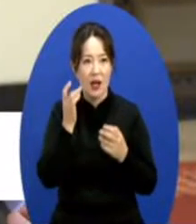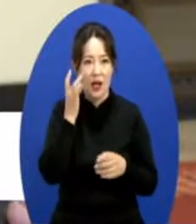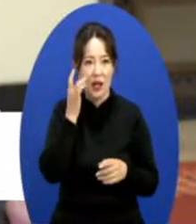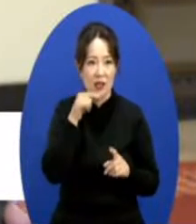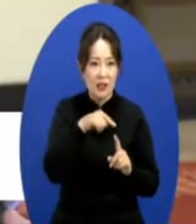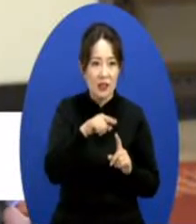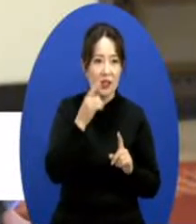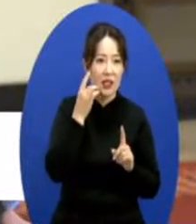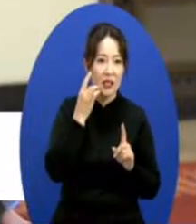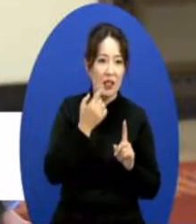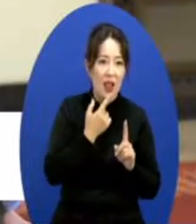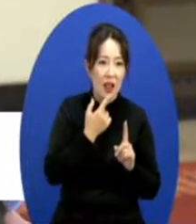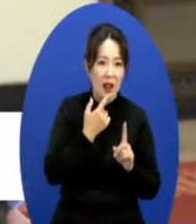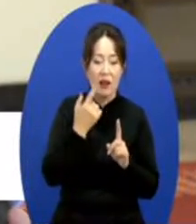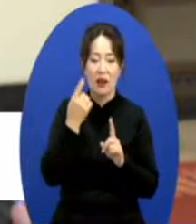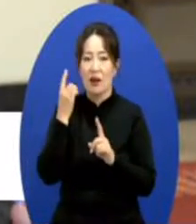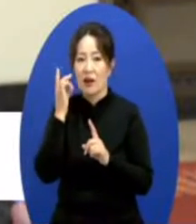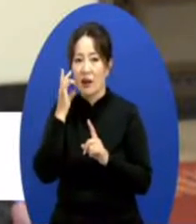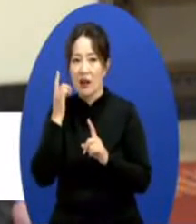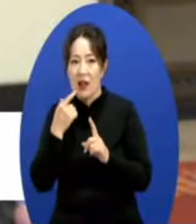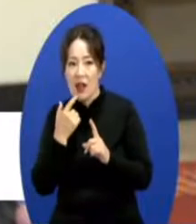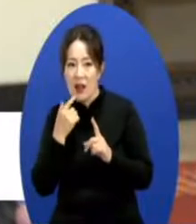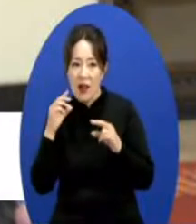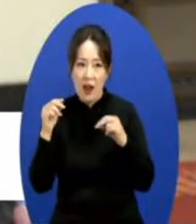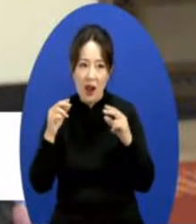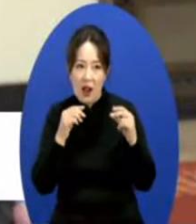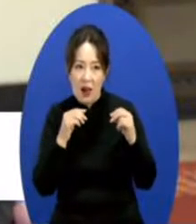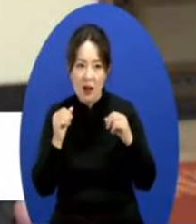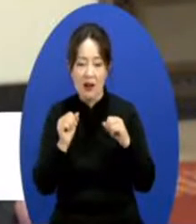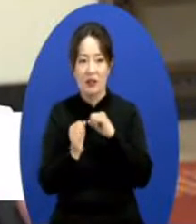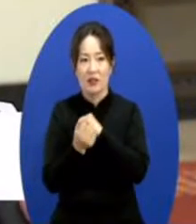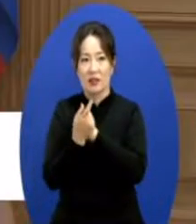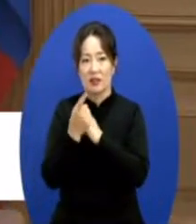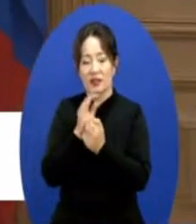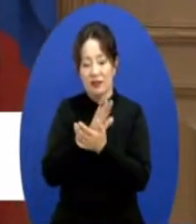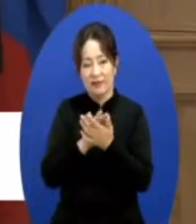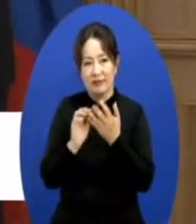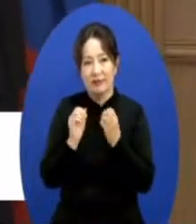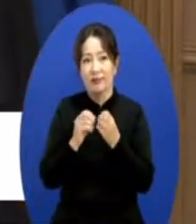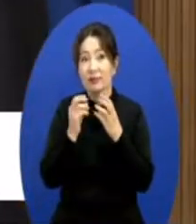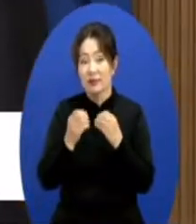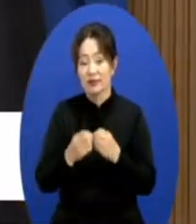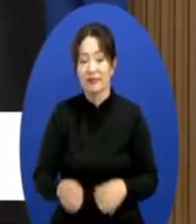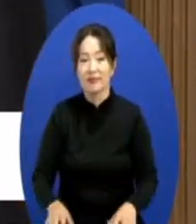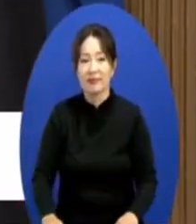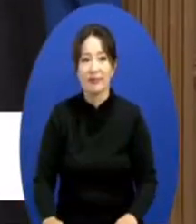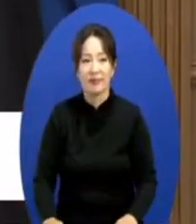үнийг нэрхтэйгээр эмэгтэй үнийг нэмэгтэйгээр ярихыг хичээгээд арай өрмөц өөр байхыг хичээсэн.